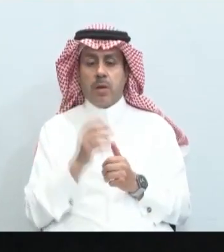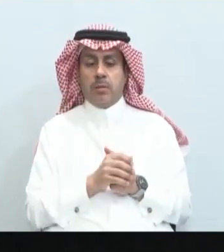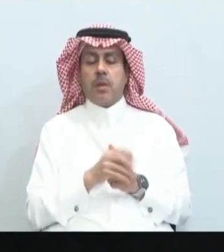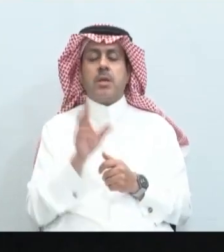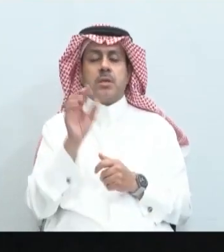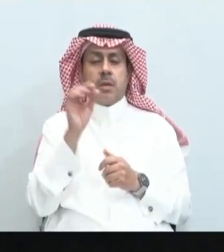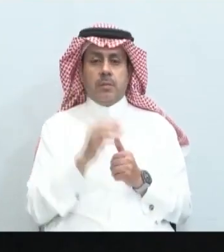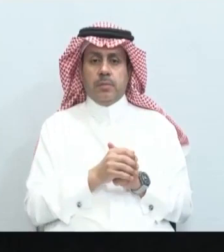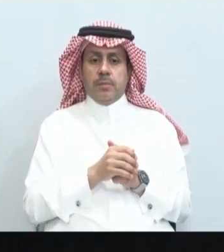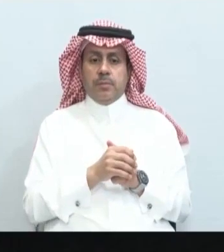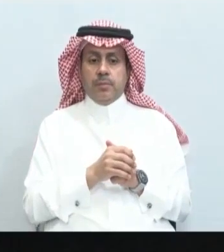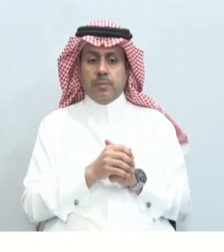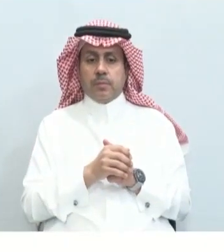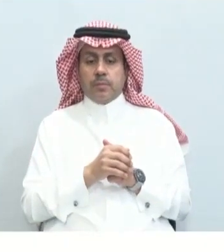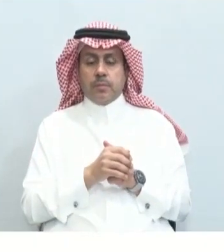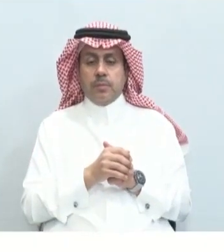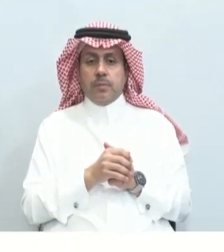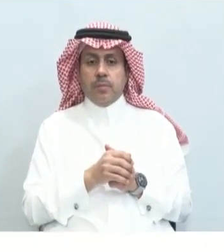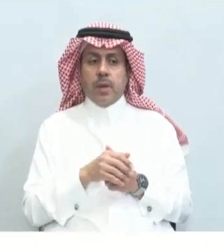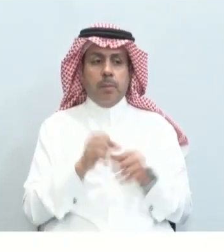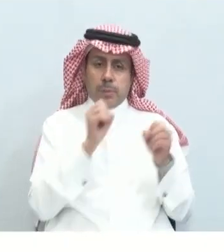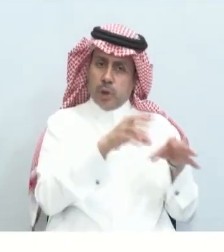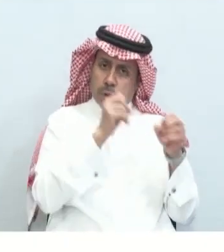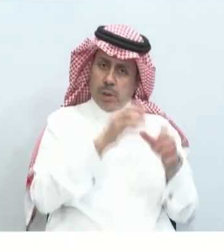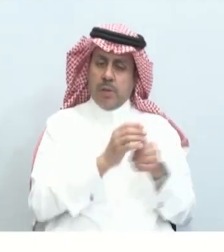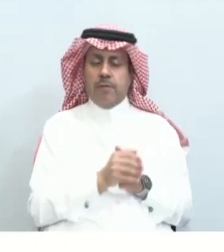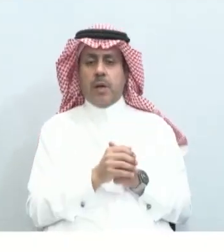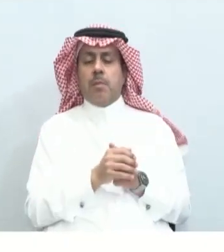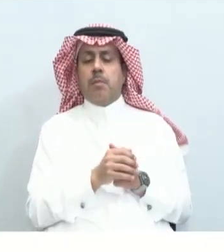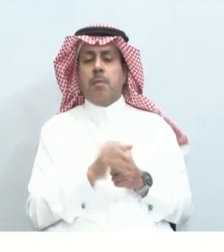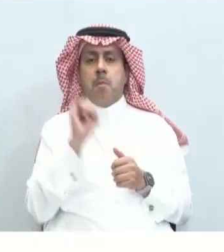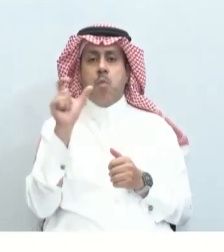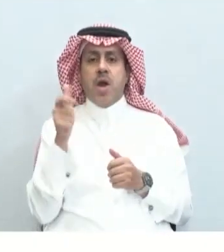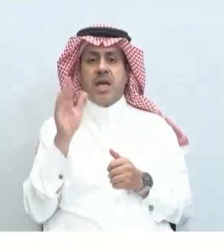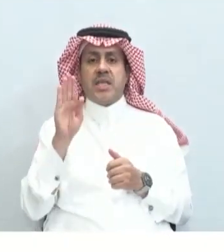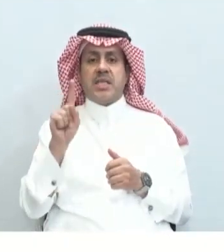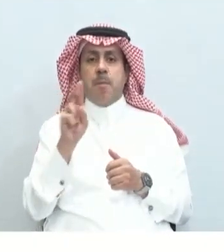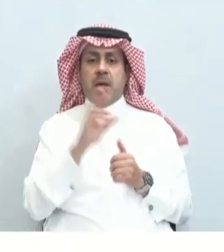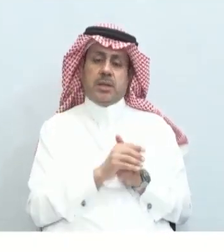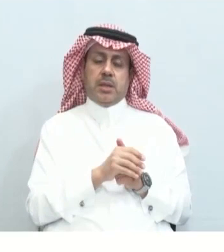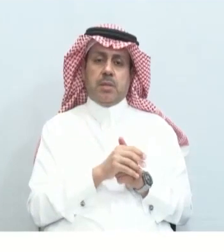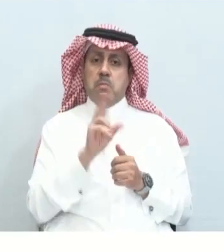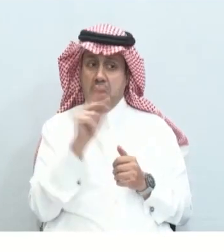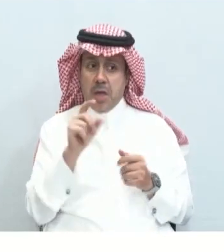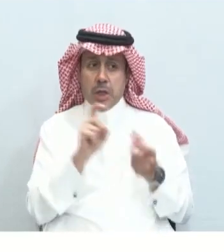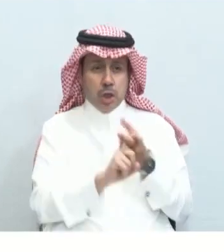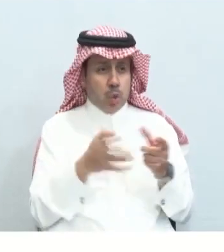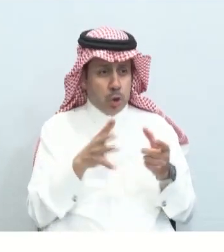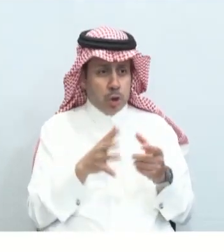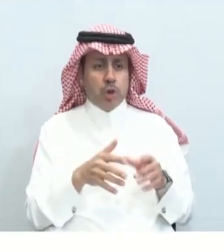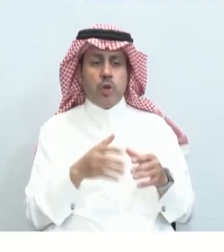احسنتم هو تبادل التهاني والتبريكات في المناسبات فالذي يحدد